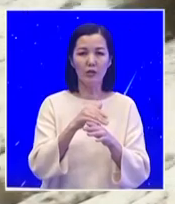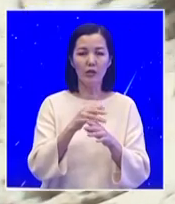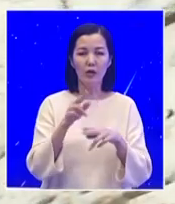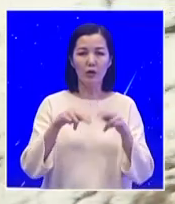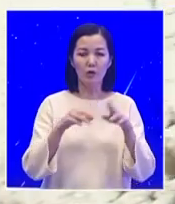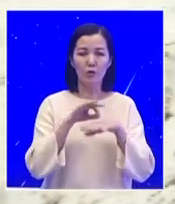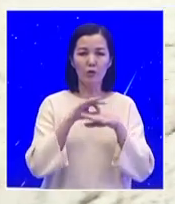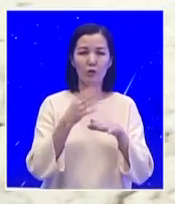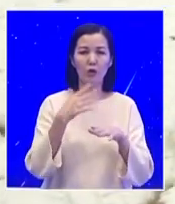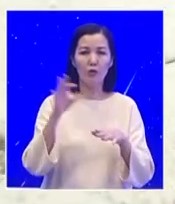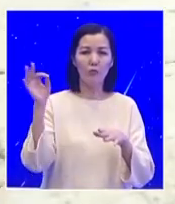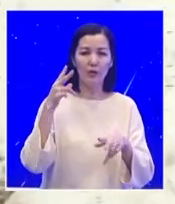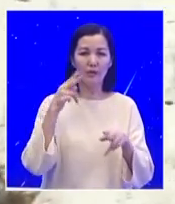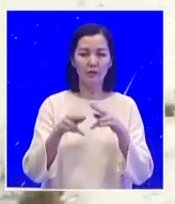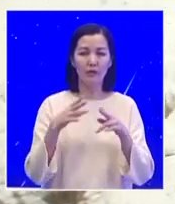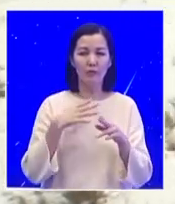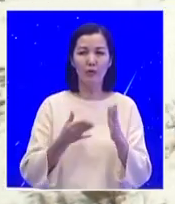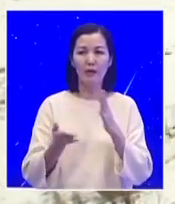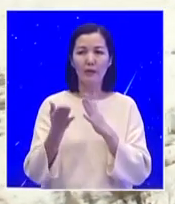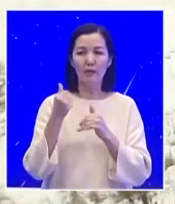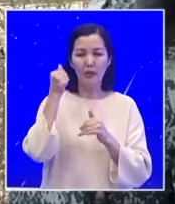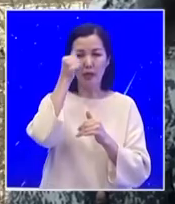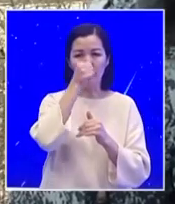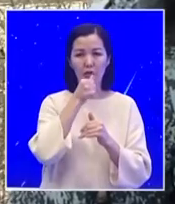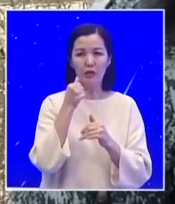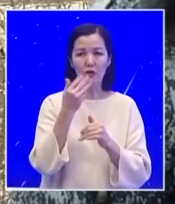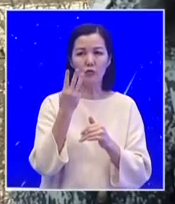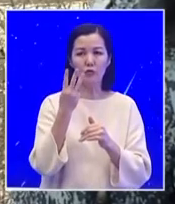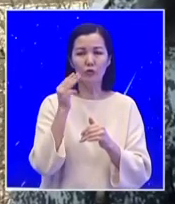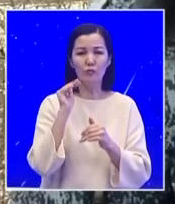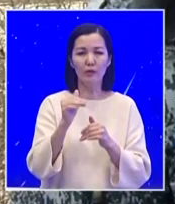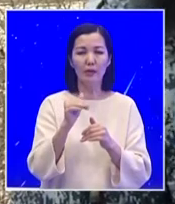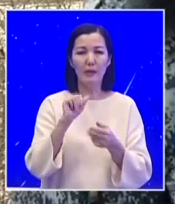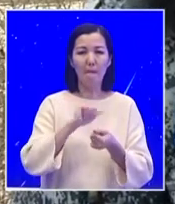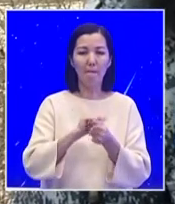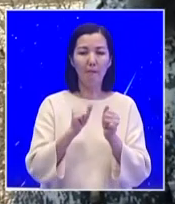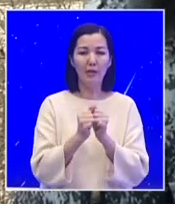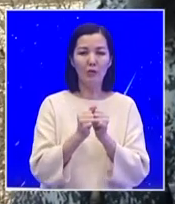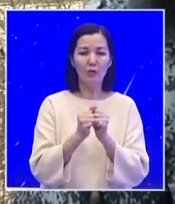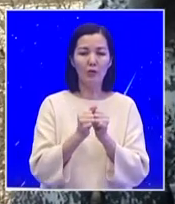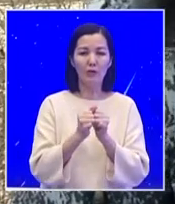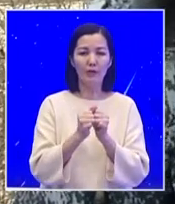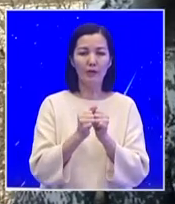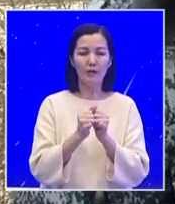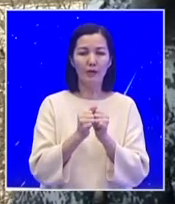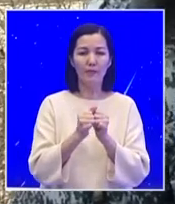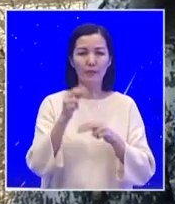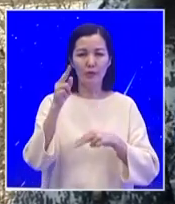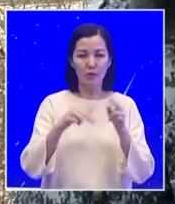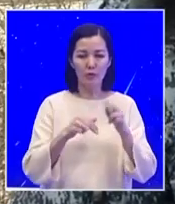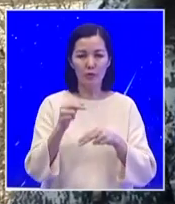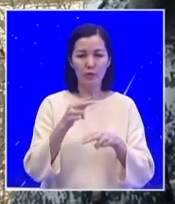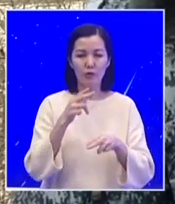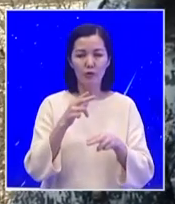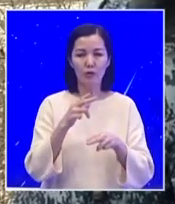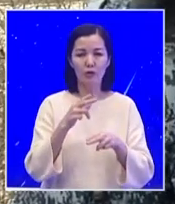жатыр. 50% бітіп тұр. Былтыр 3000 куб бетон құйдық біз. Енді биыл жұмыс